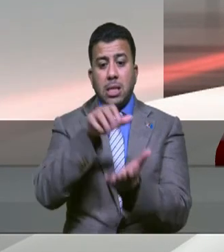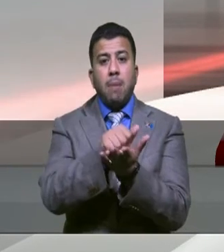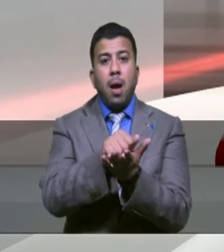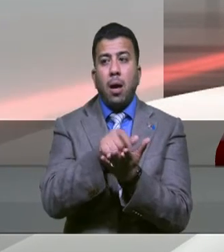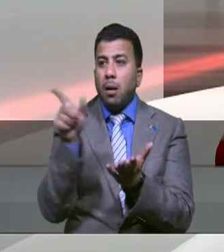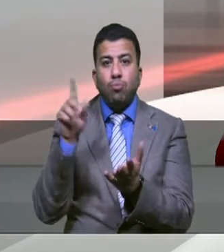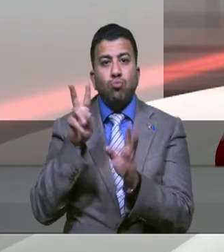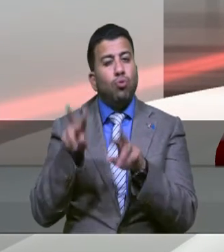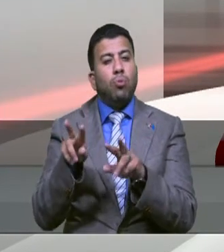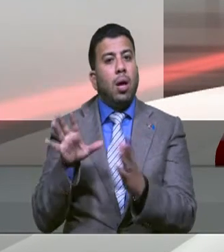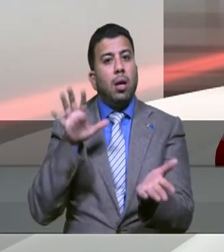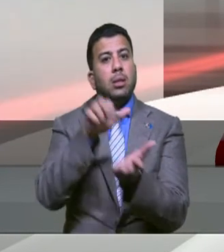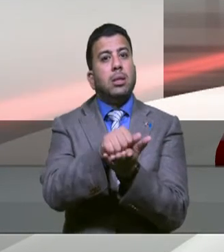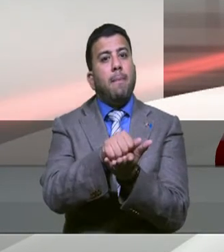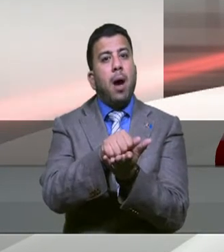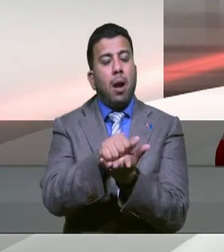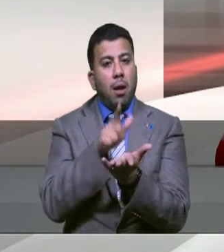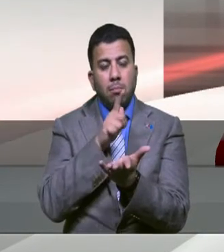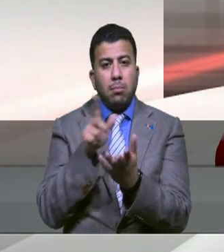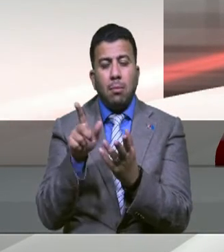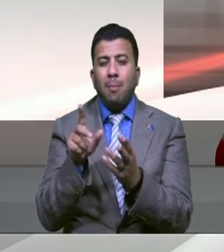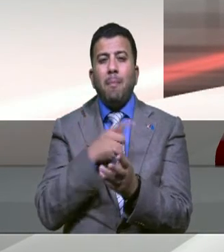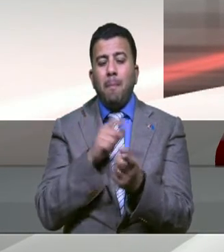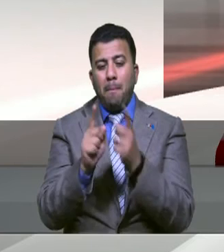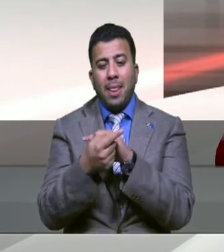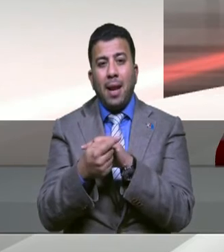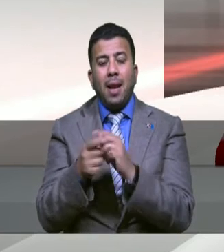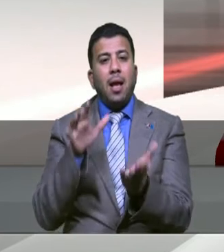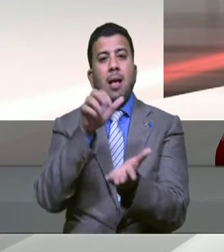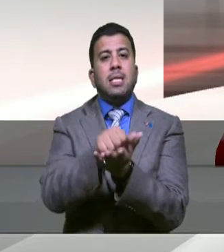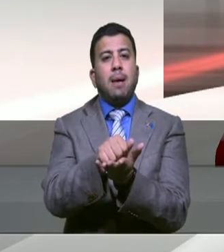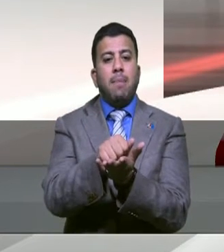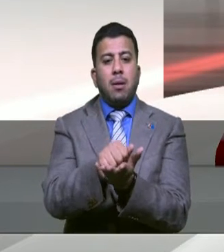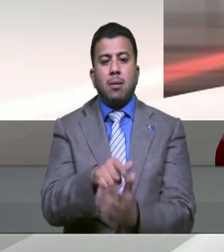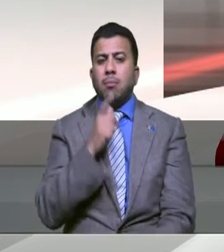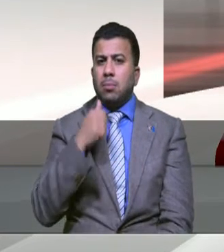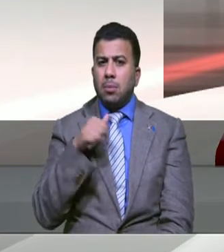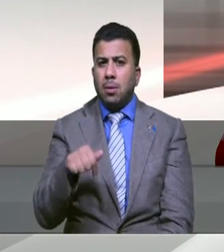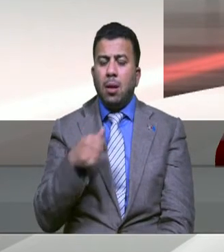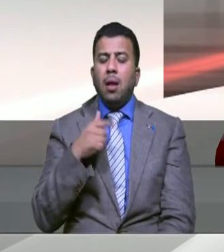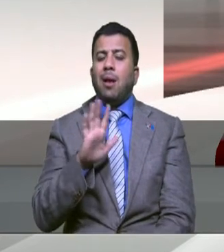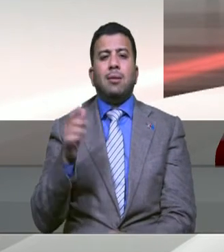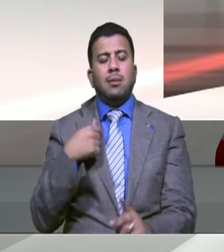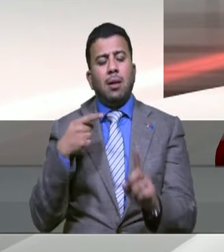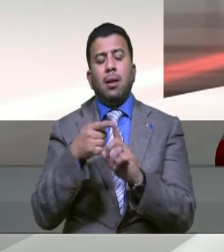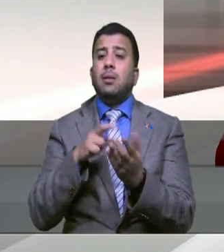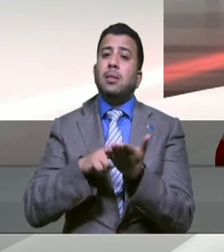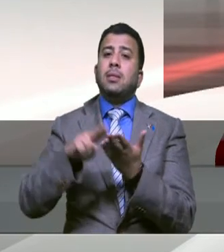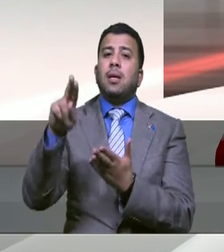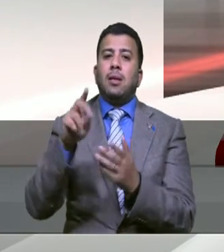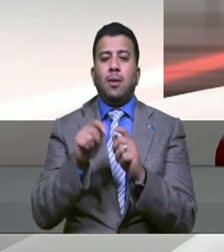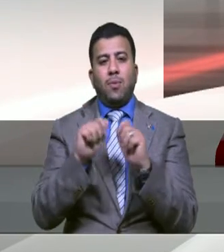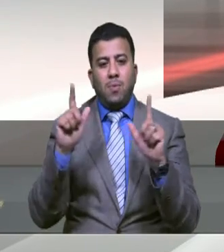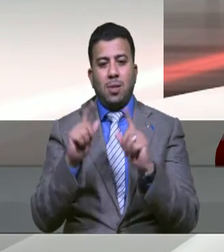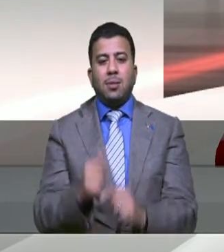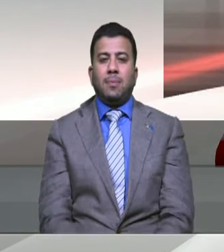هالحين، بس هذا بدأ الاستعمار. شوفه كيف هنا، أنا أنتهي هنا بس خلاص، أنا وصلت الرسالة. جميل،